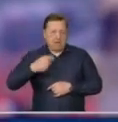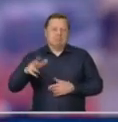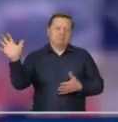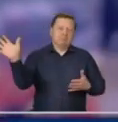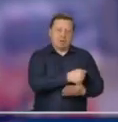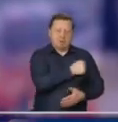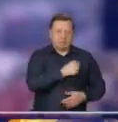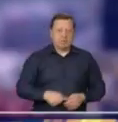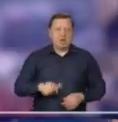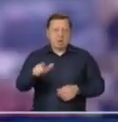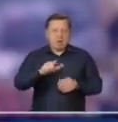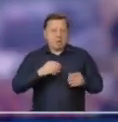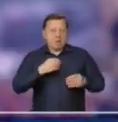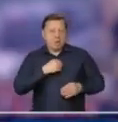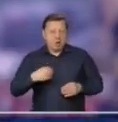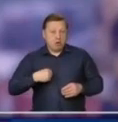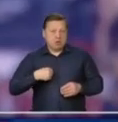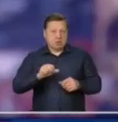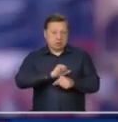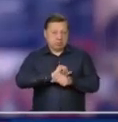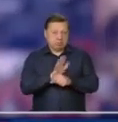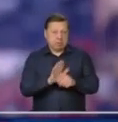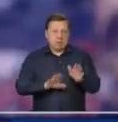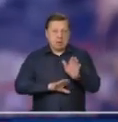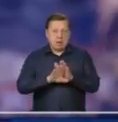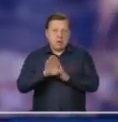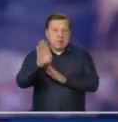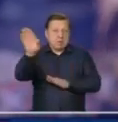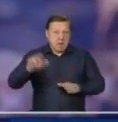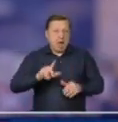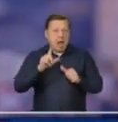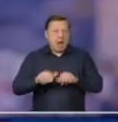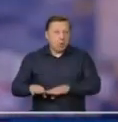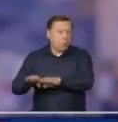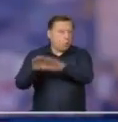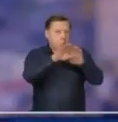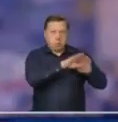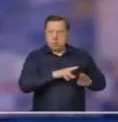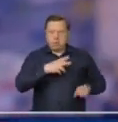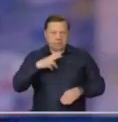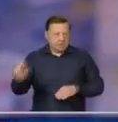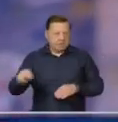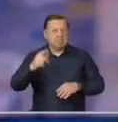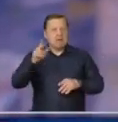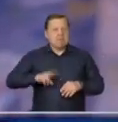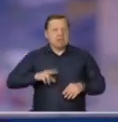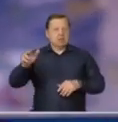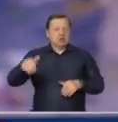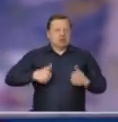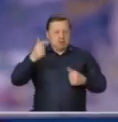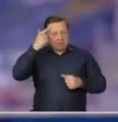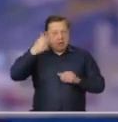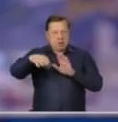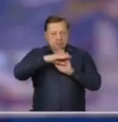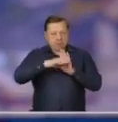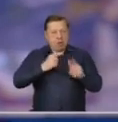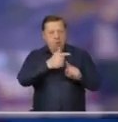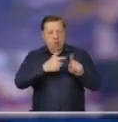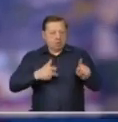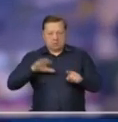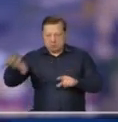Przyrost zakażeń koronawirusem w Polsce nie jest równomierny, dlatego Ministerstwo Zdrowia zdecydowało o regionalizacji obostrzeń. Najostrzejsze zasady